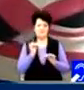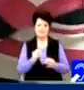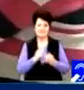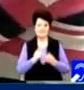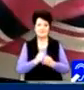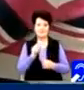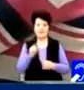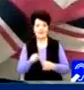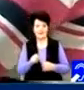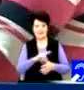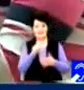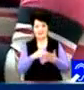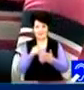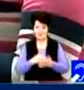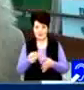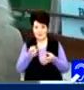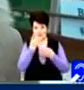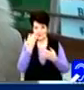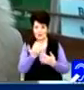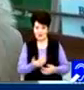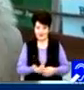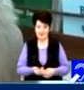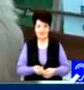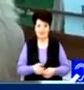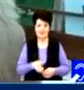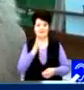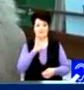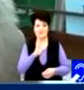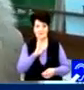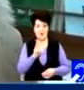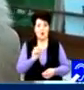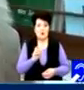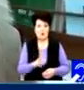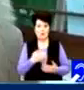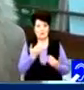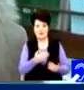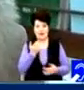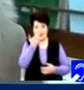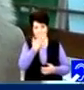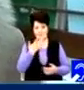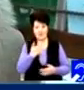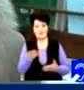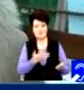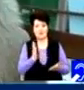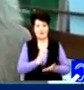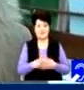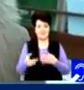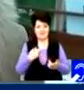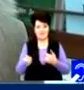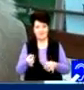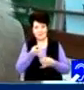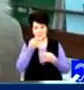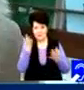de fiecare dată îi adresez întrebări despre cultura ei despre felul ei de a fi despre cum se trăiește de fapt în Africa și care sunt diferențele